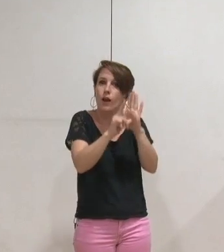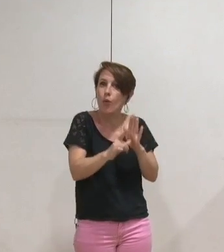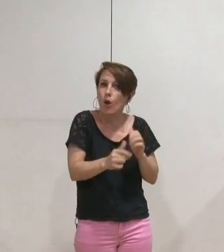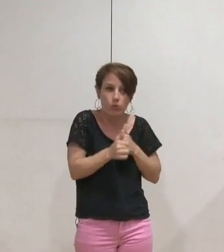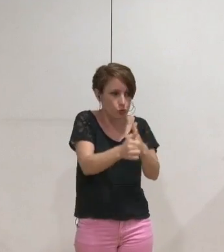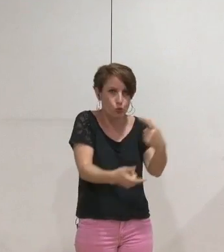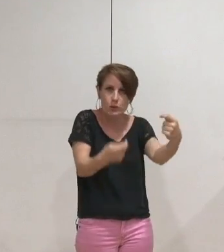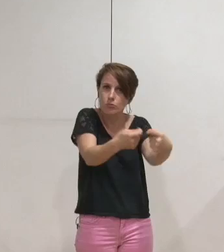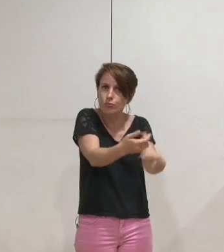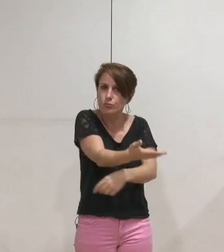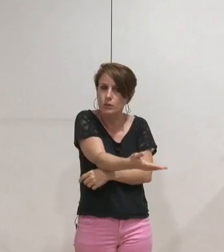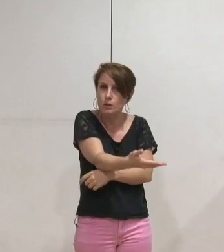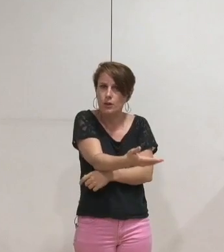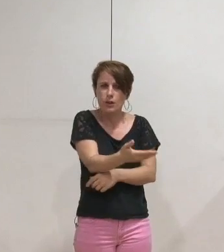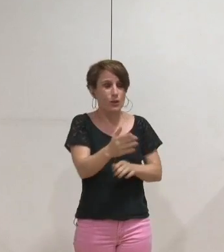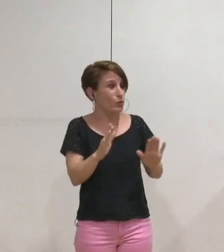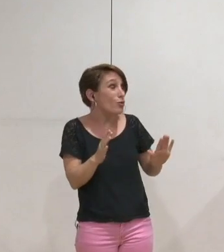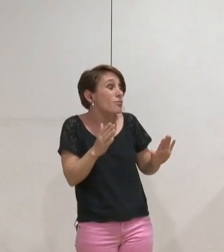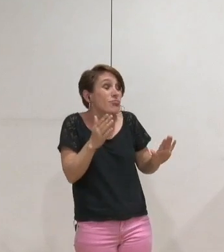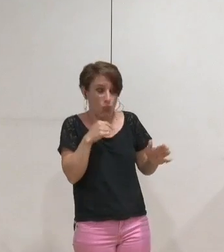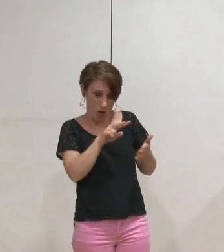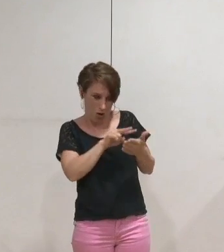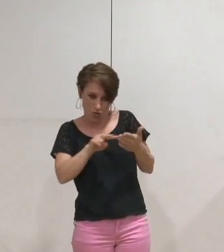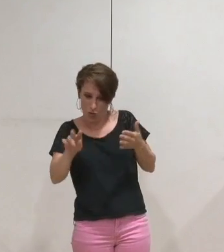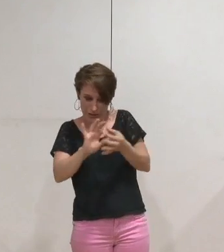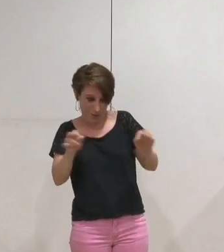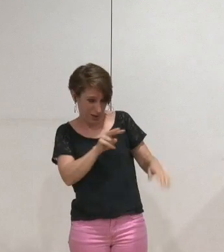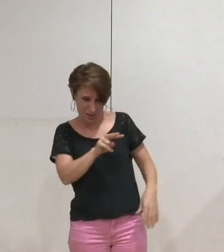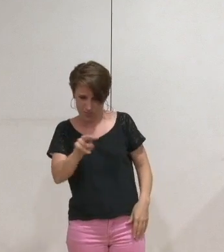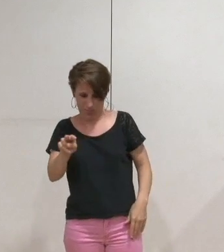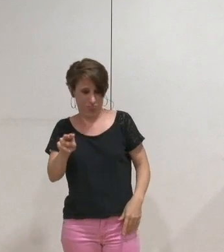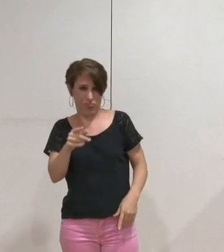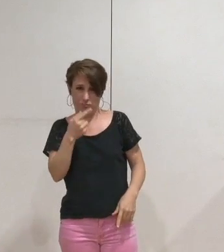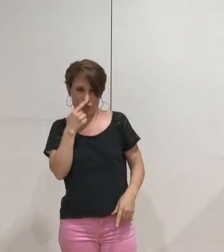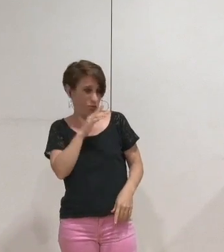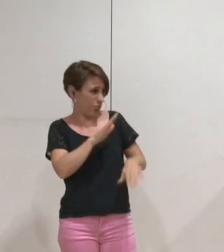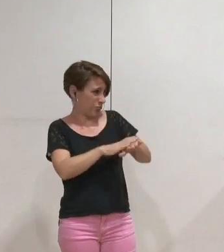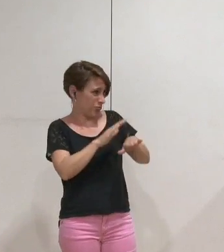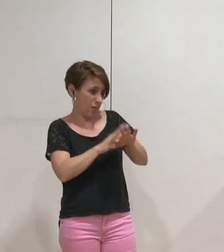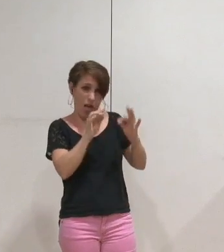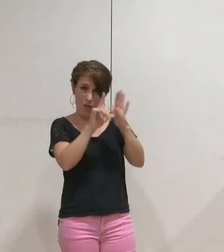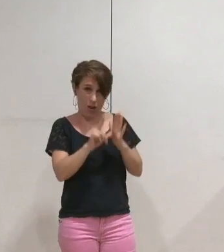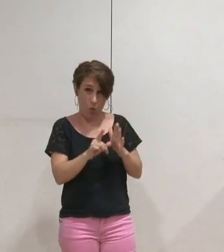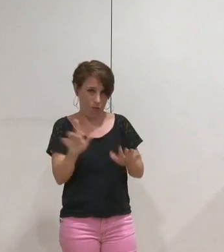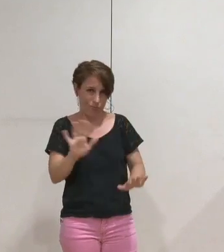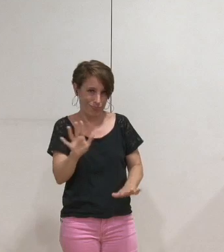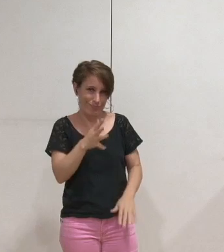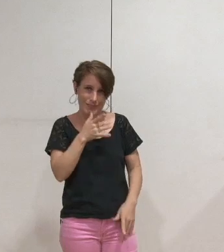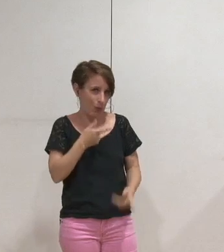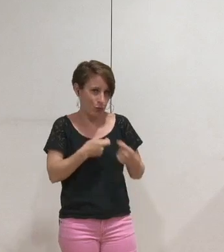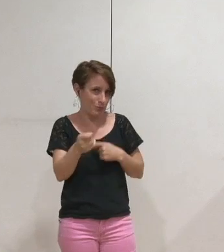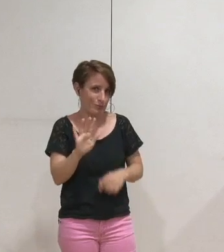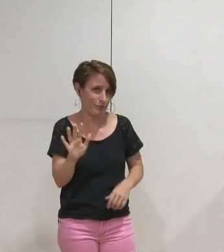donc j'aimerais si c'est ce que je comprends et ce que je viens d'évoquer ça ne paraît pas possible juridiquement peut-être que il faut lire